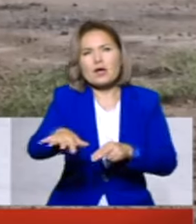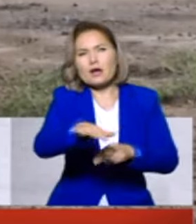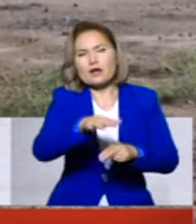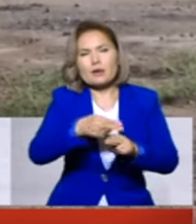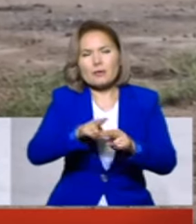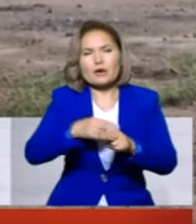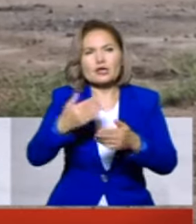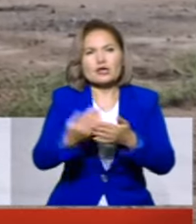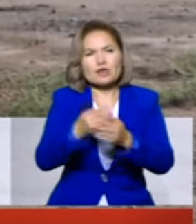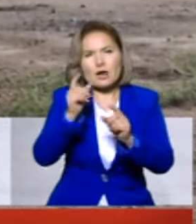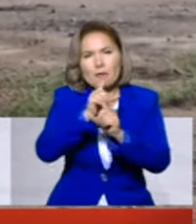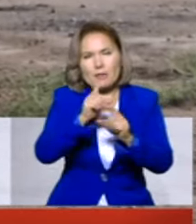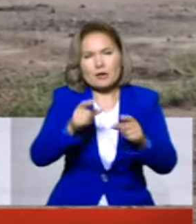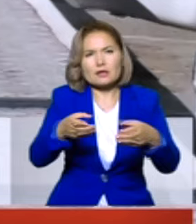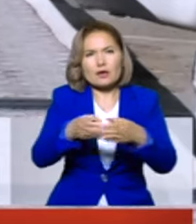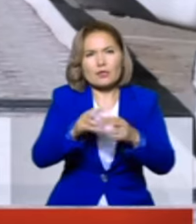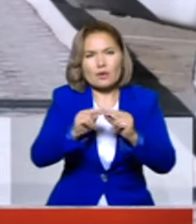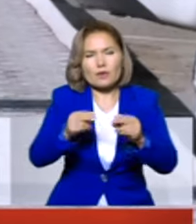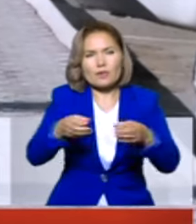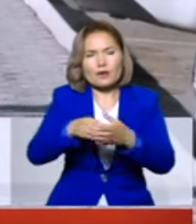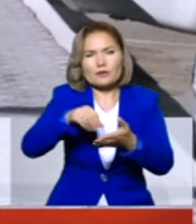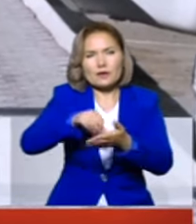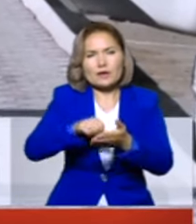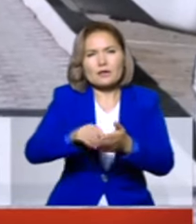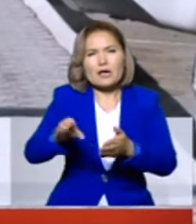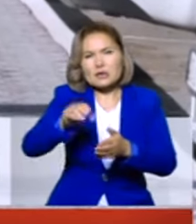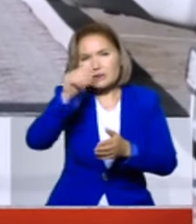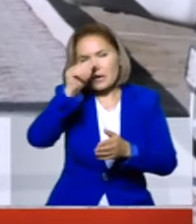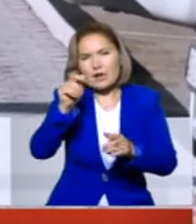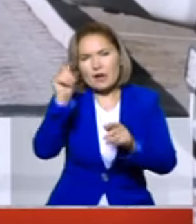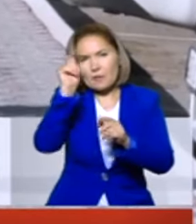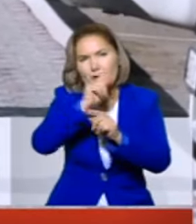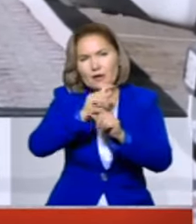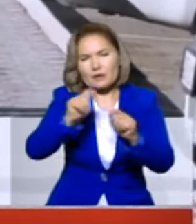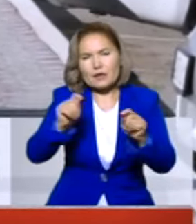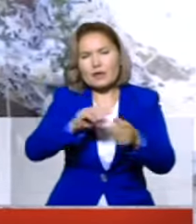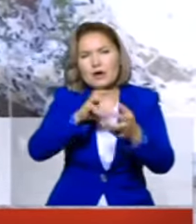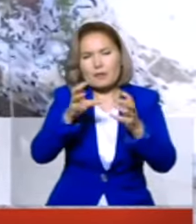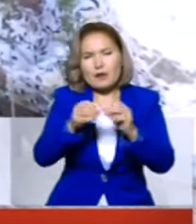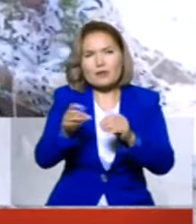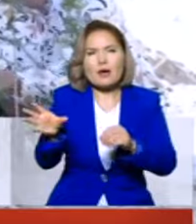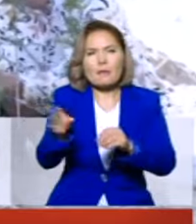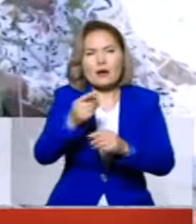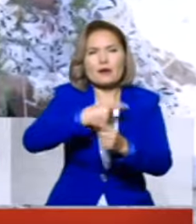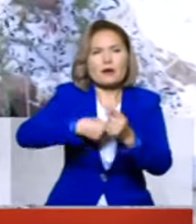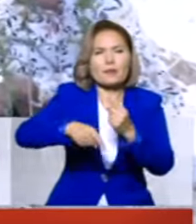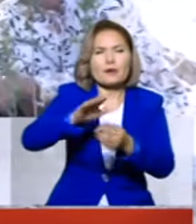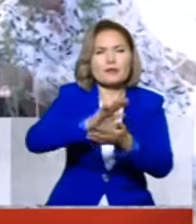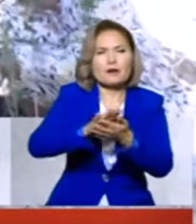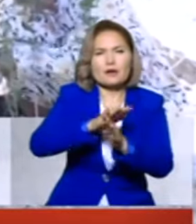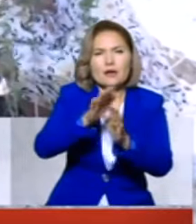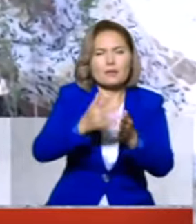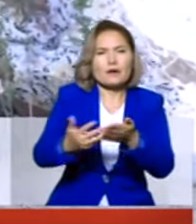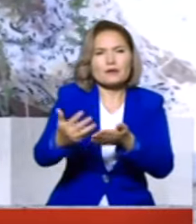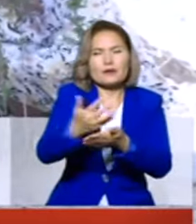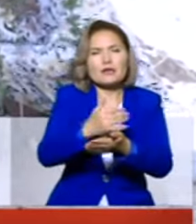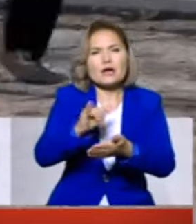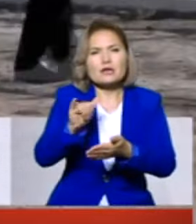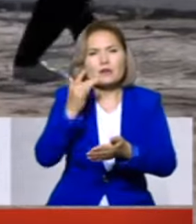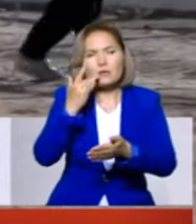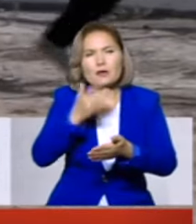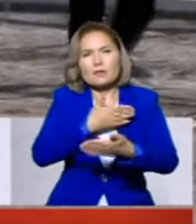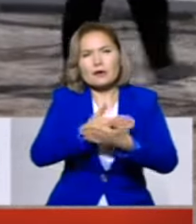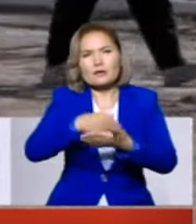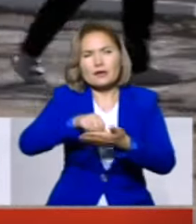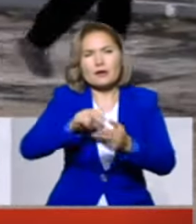мекендегі жаңа мектеп ұжымы да үлес қосты. Қыркүйекте есігін айқара ашатын білім ошағының айналасы тазаланды. Акция басталғалы сенбілікке тұрақты қатысып келе жатқан